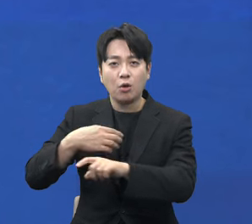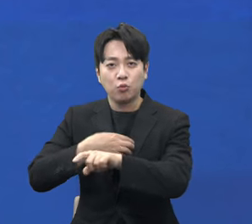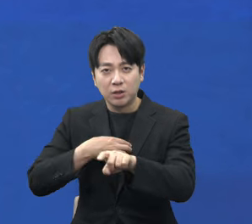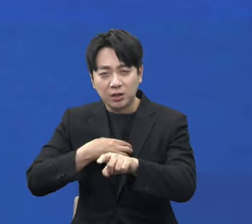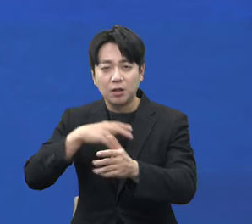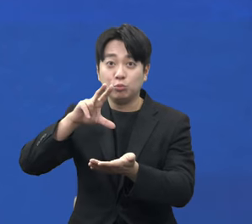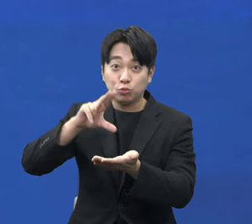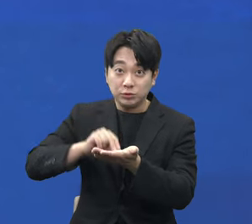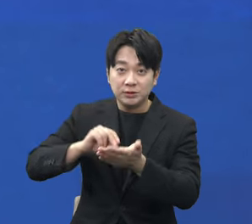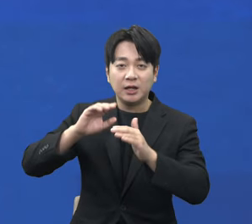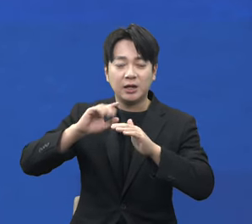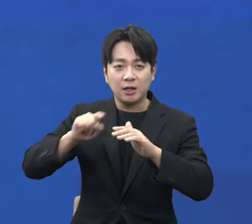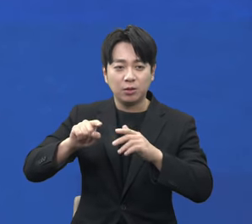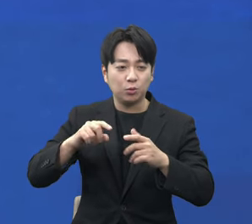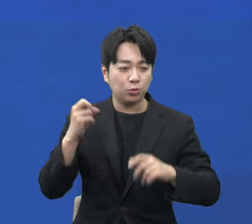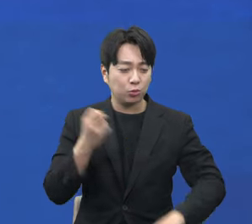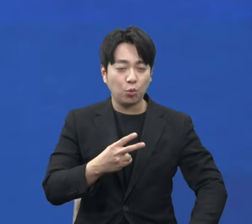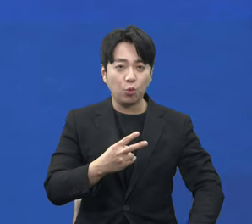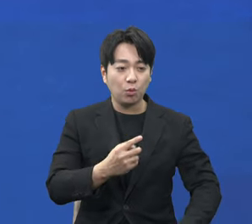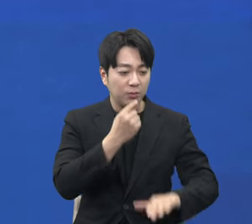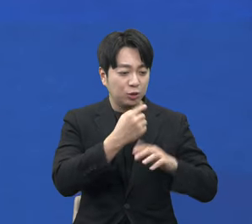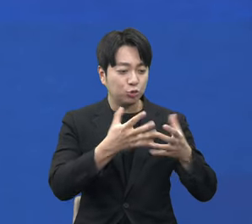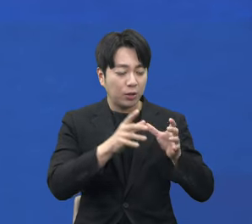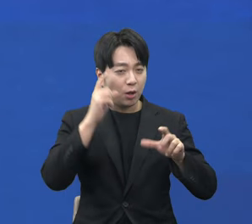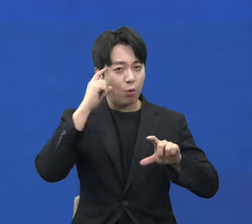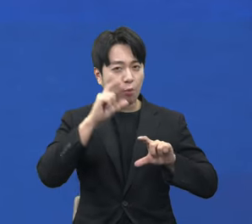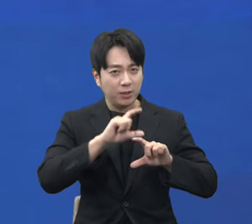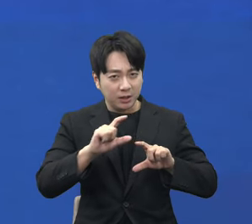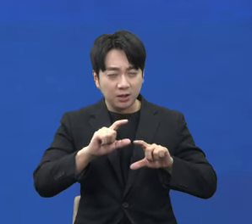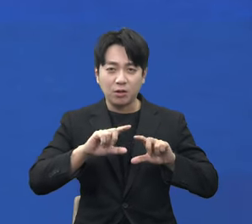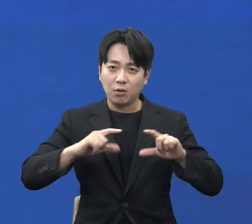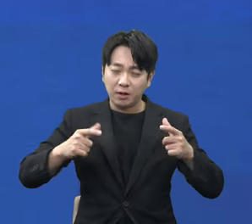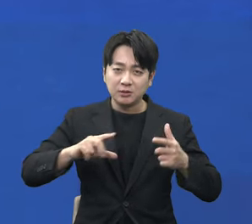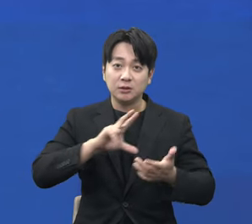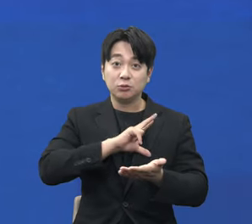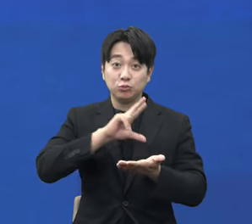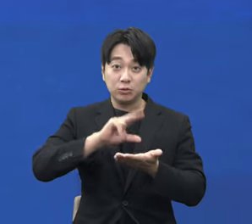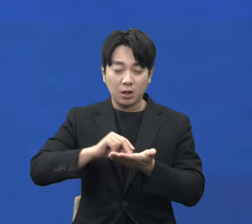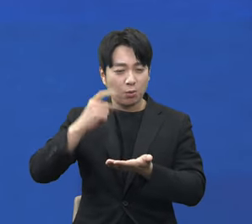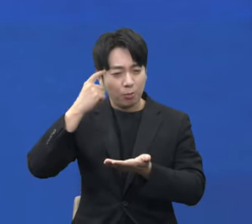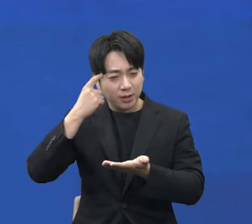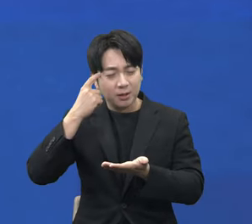더불어민주당의 고민, 또 저의 고민, 많은 고민을 하게 됐습니다.